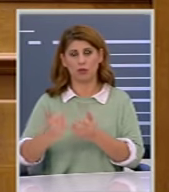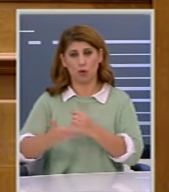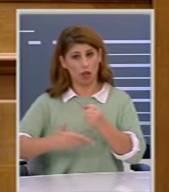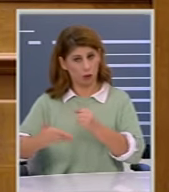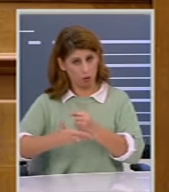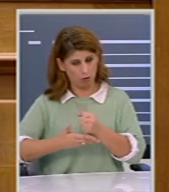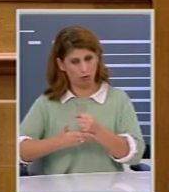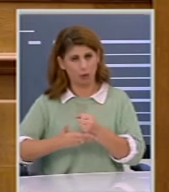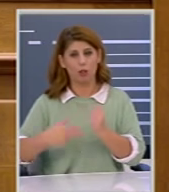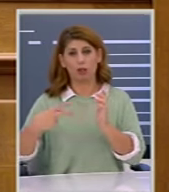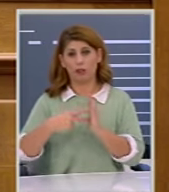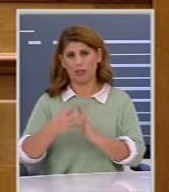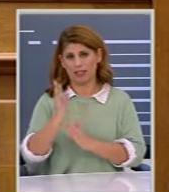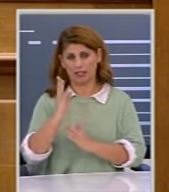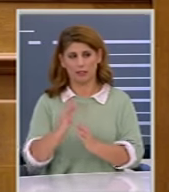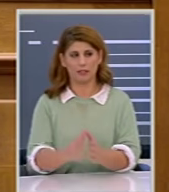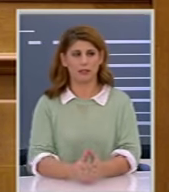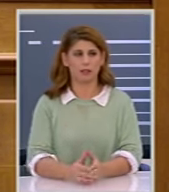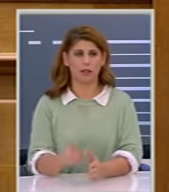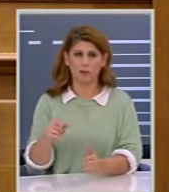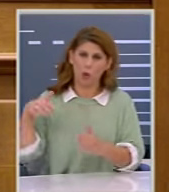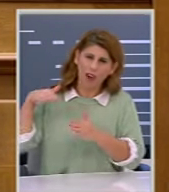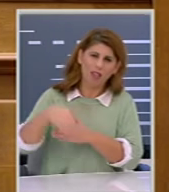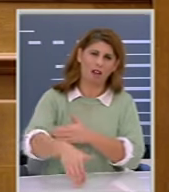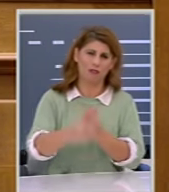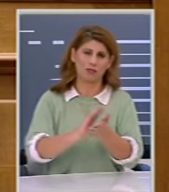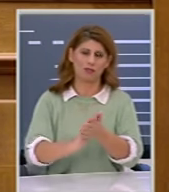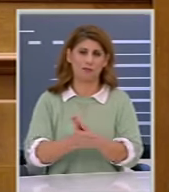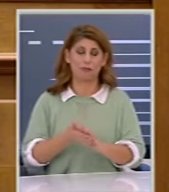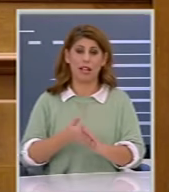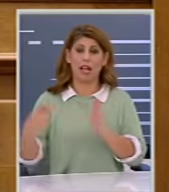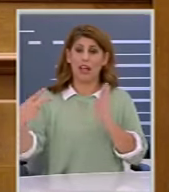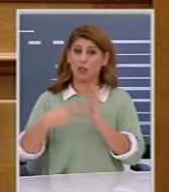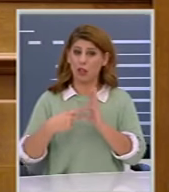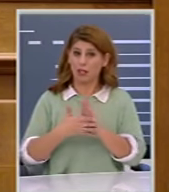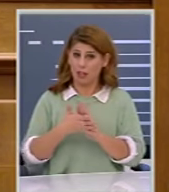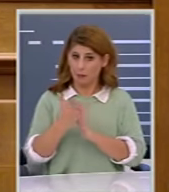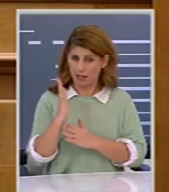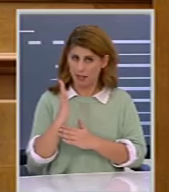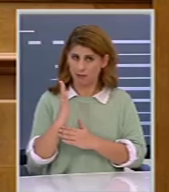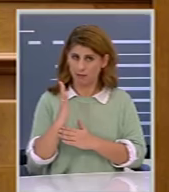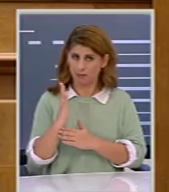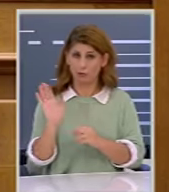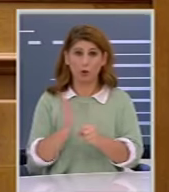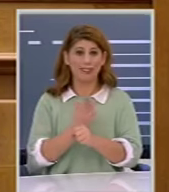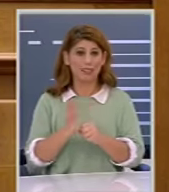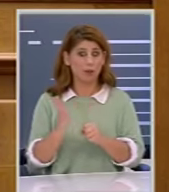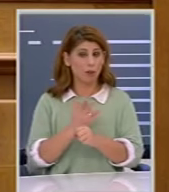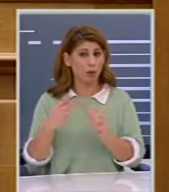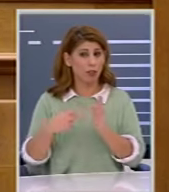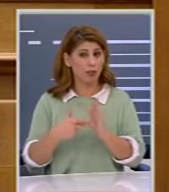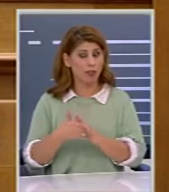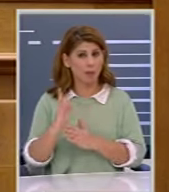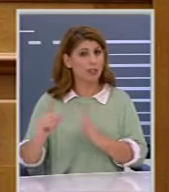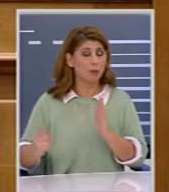πώς το λένε, το 2014. Μιλάμε για κατάρρευση. Και το 2015, το καταστροφικό 2015, για